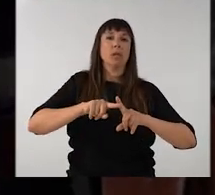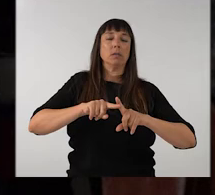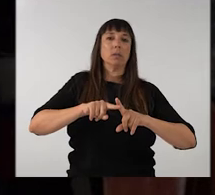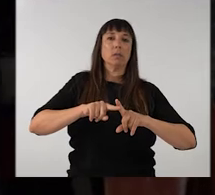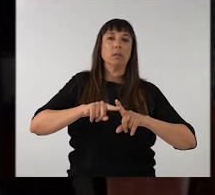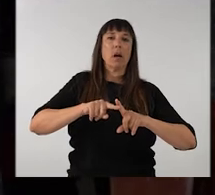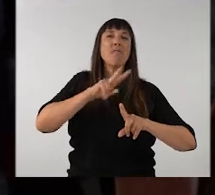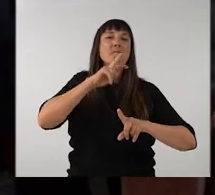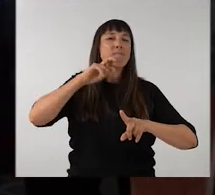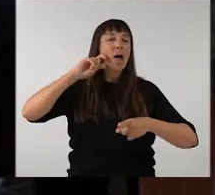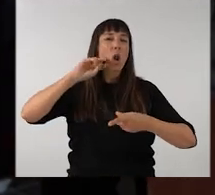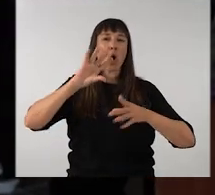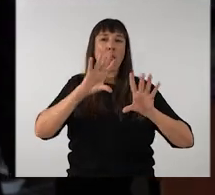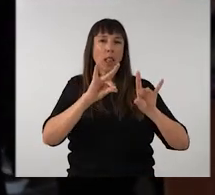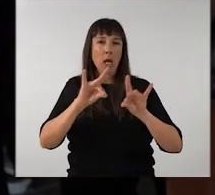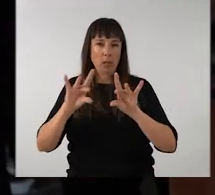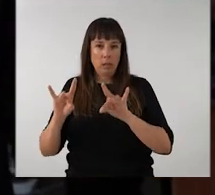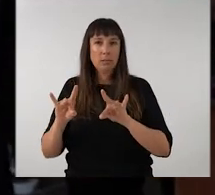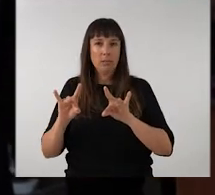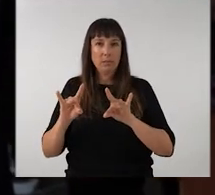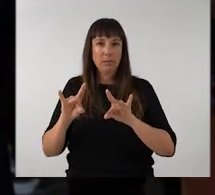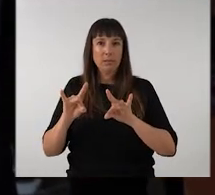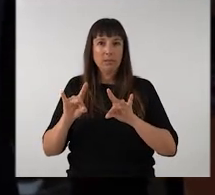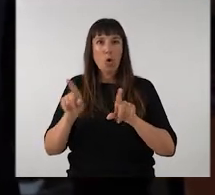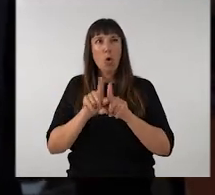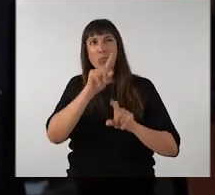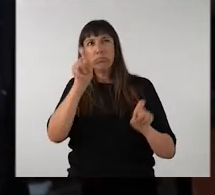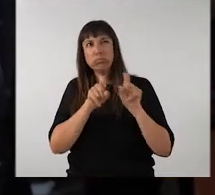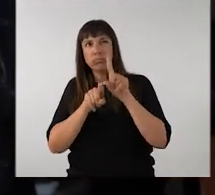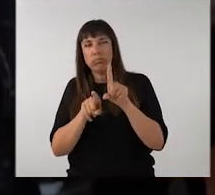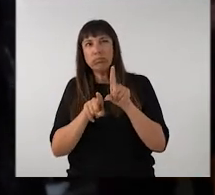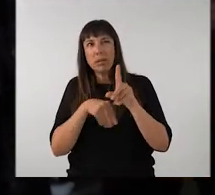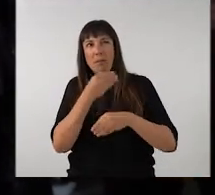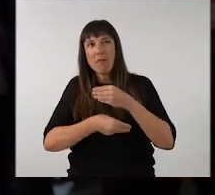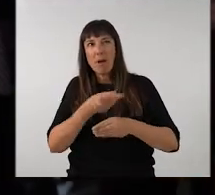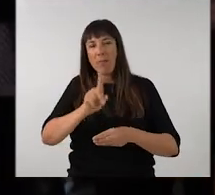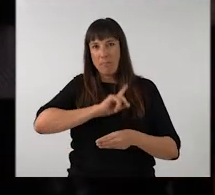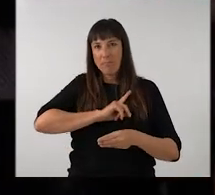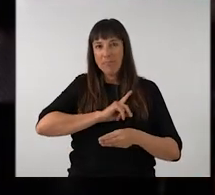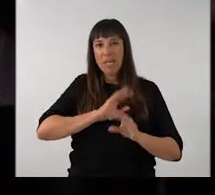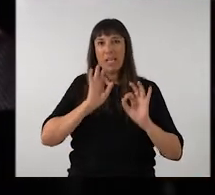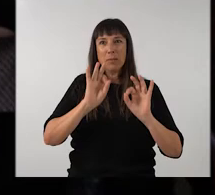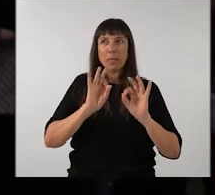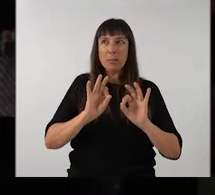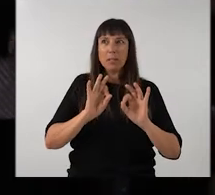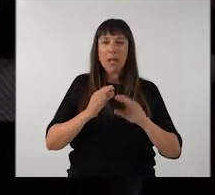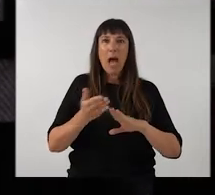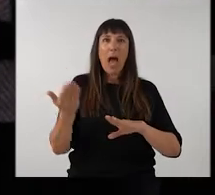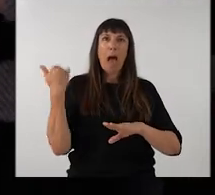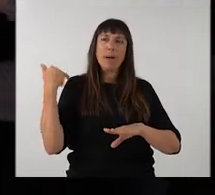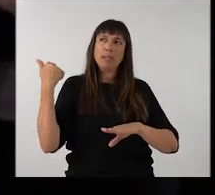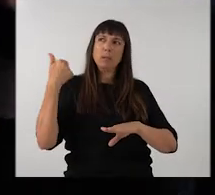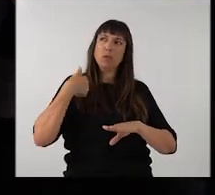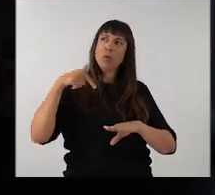potser vam ser més conscients que mai del valor del tacte i sobretot ens vam començar a fer moltes preguntes que potser abans no ens fèiem amb tanta